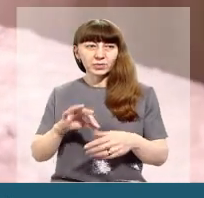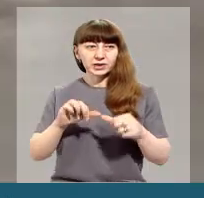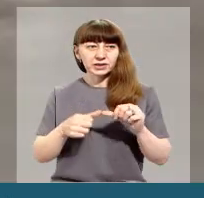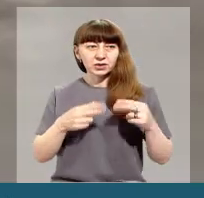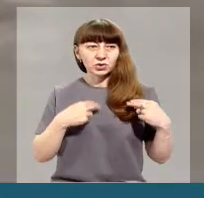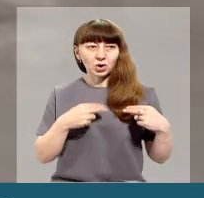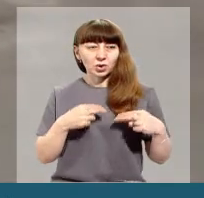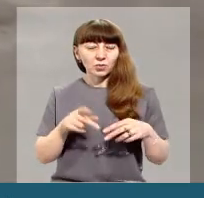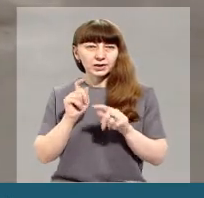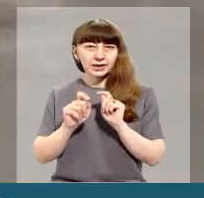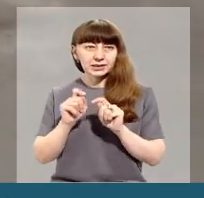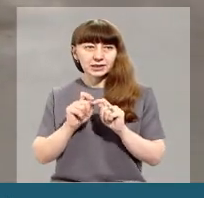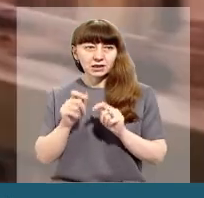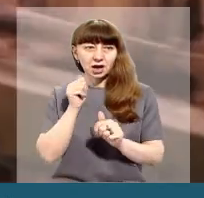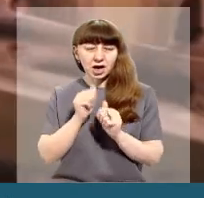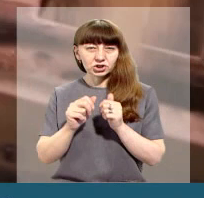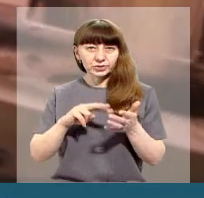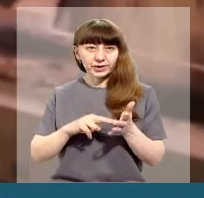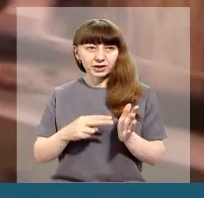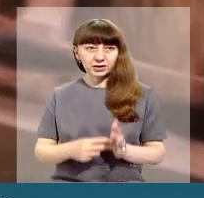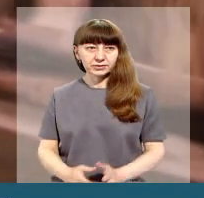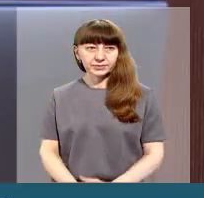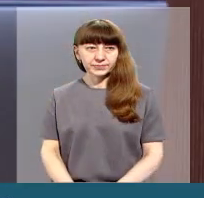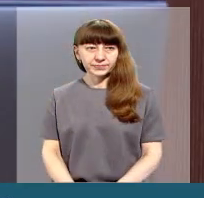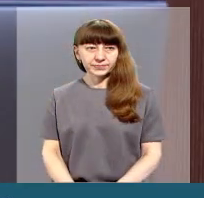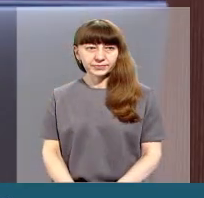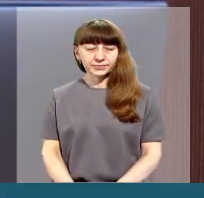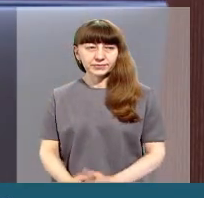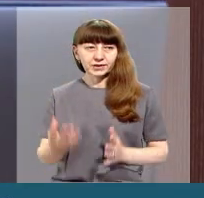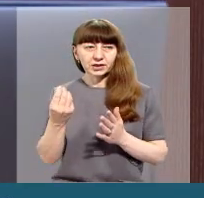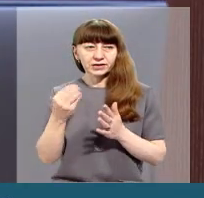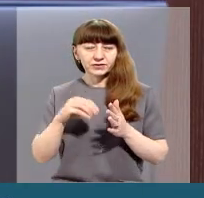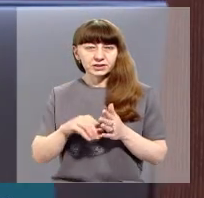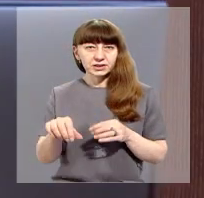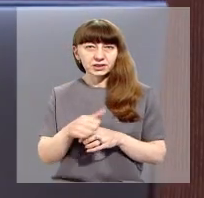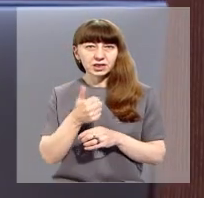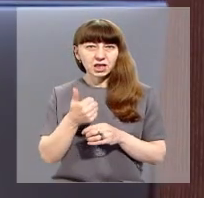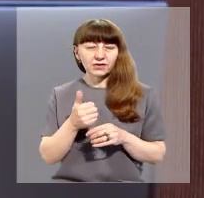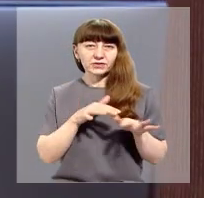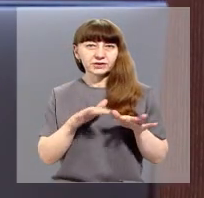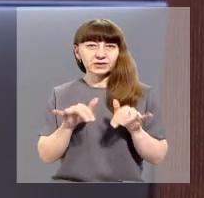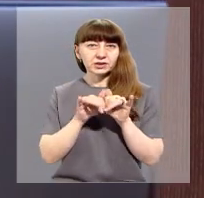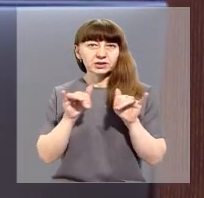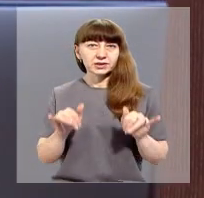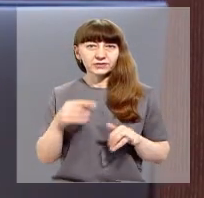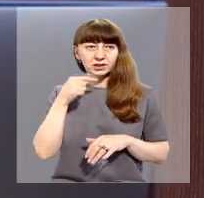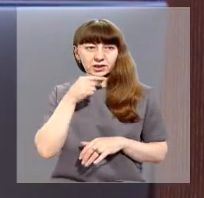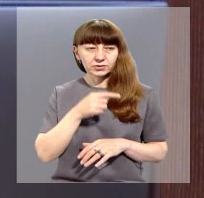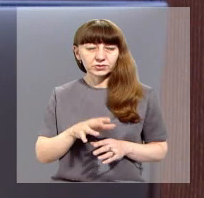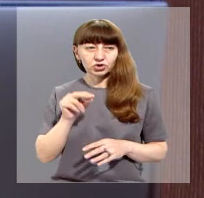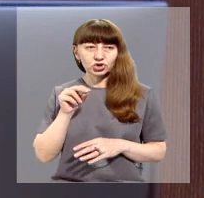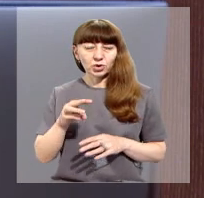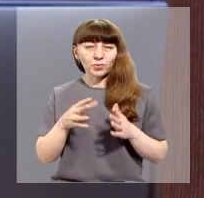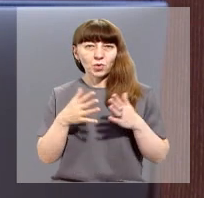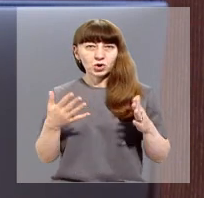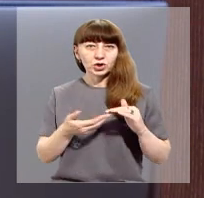постоянную работу и держать на контроле каждый проект. Инвестиция – это основной двигатель развития экономики. Чем